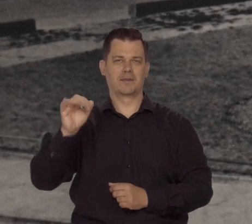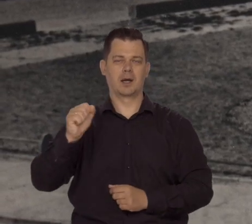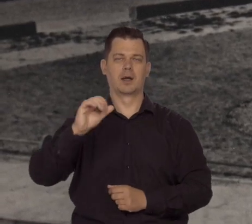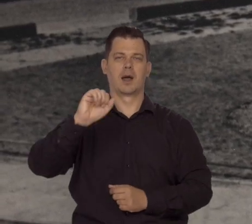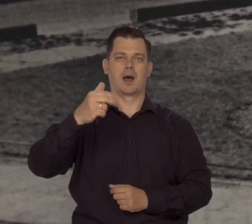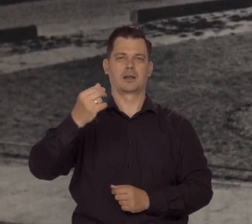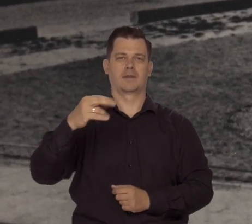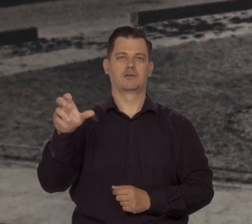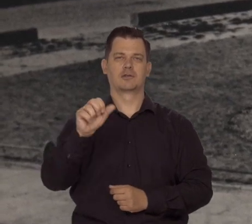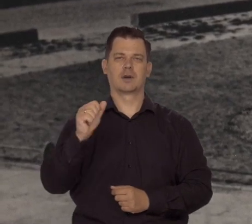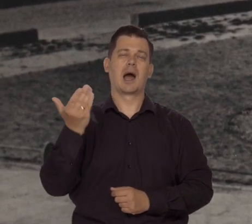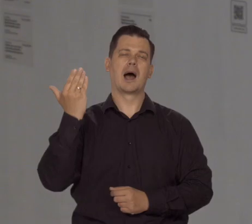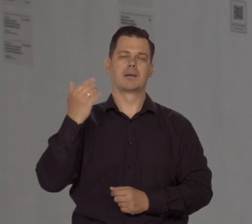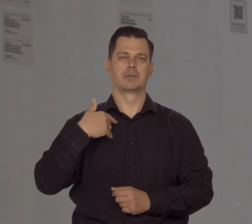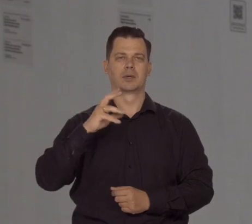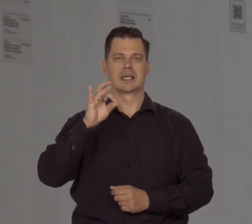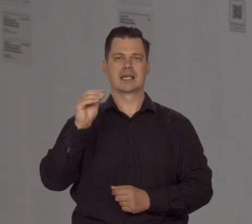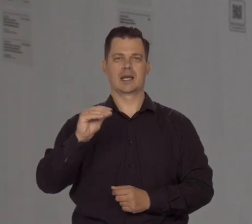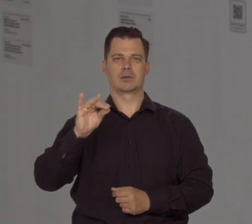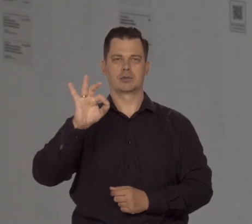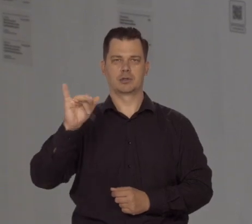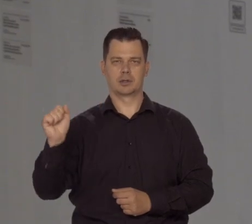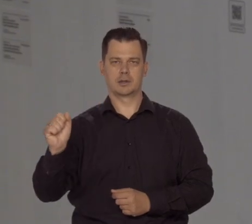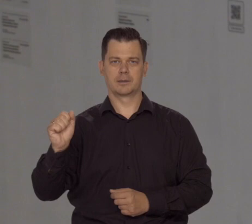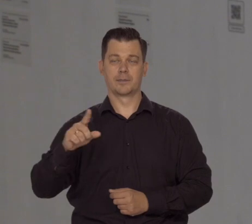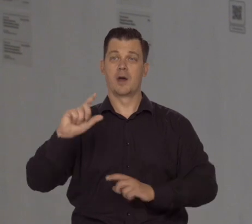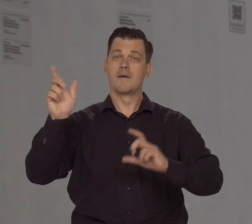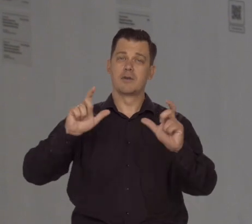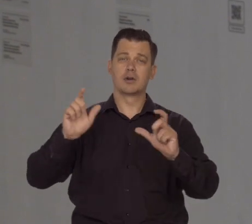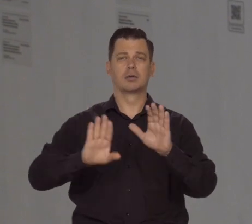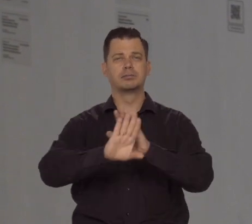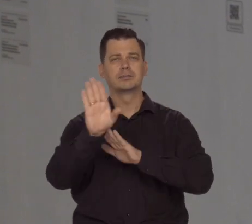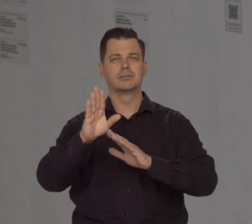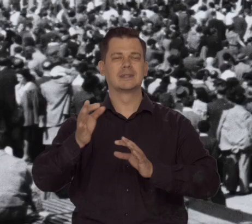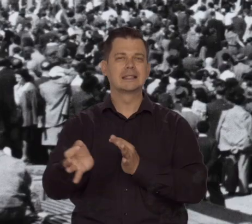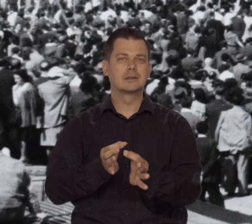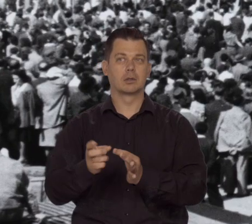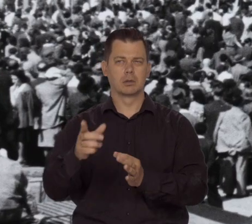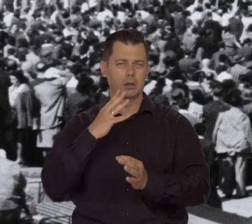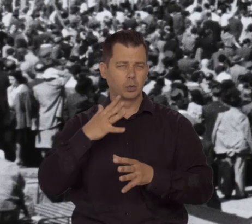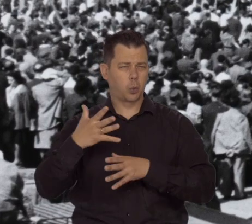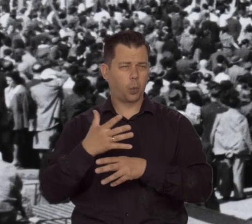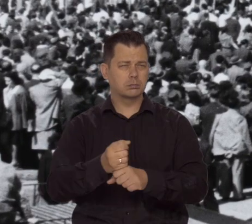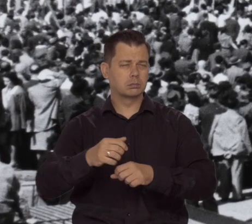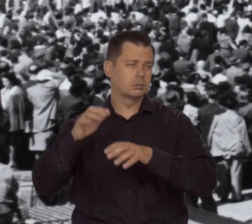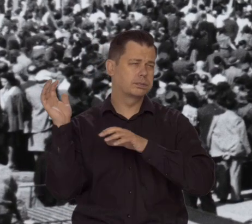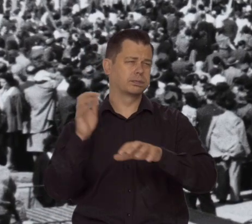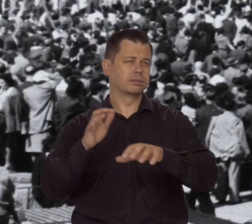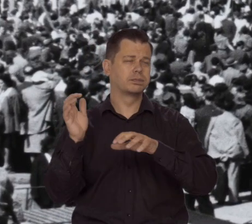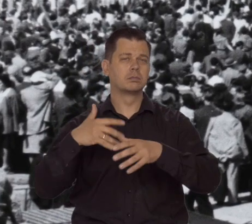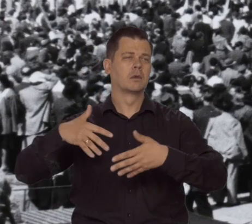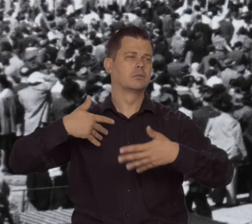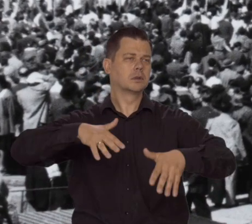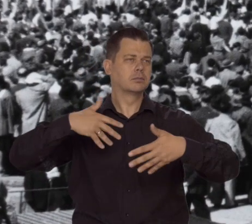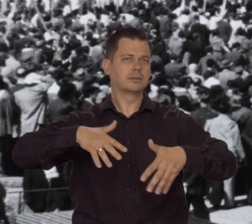i Anielewicza, kiedyś Gęsiej. Prezentowane na wystawie fotografie i kroniki filmowe ukazują tłumy ludzi, którzy zjeżdżali się